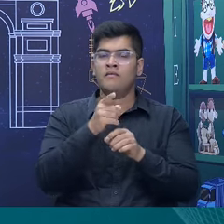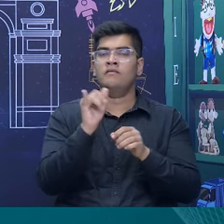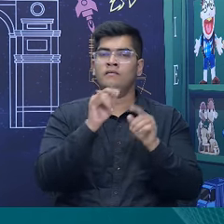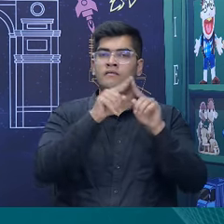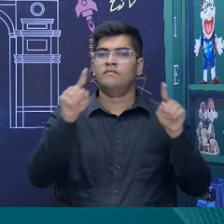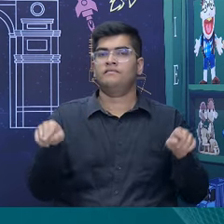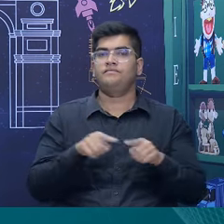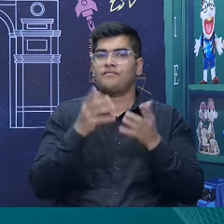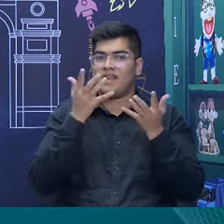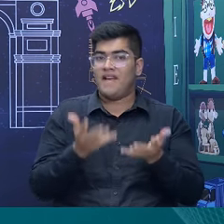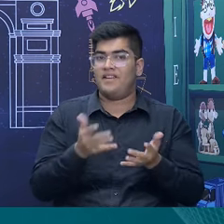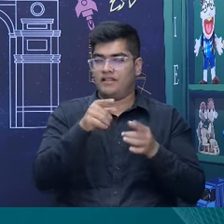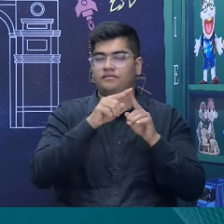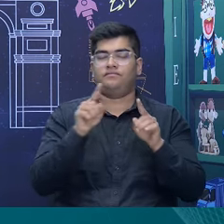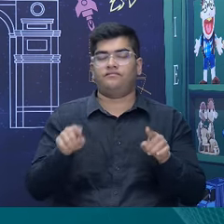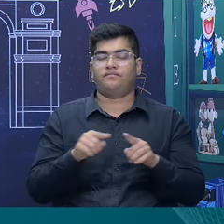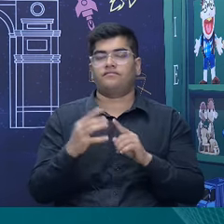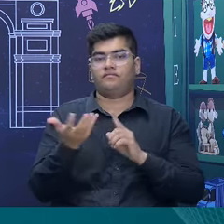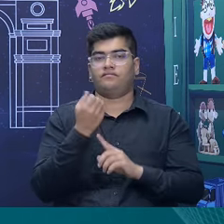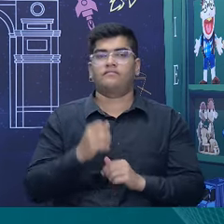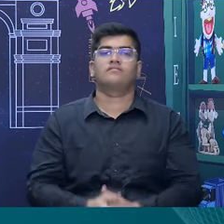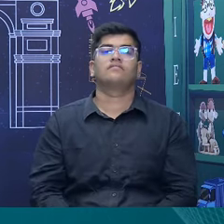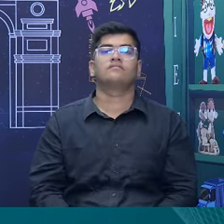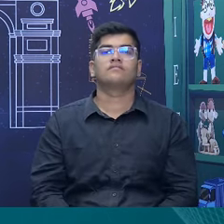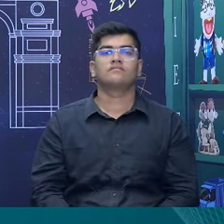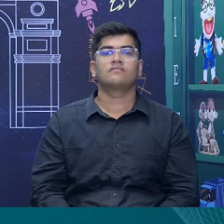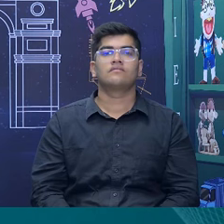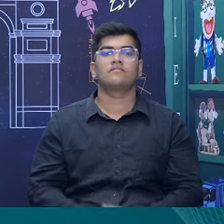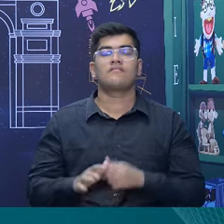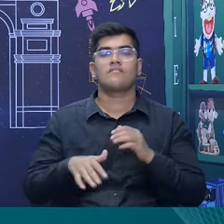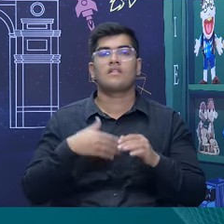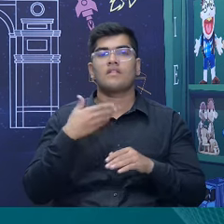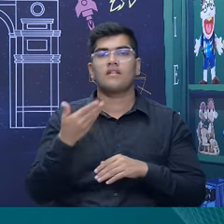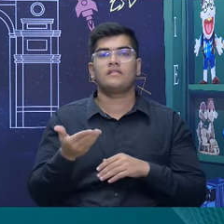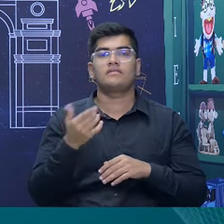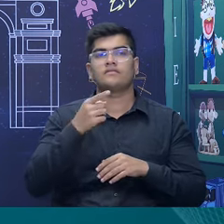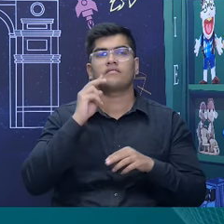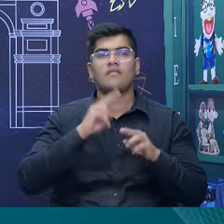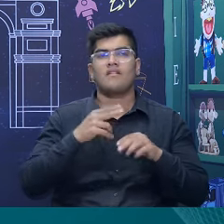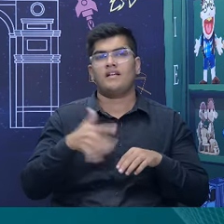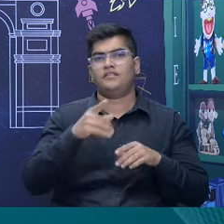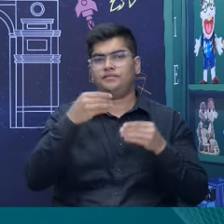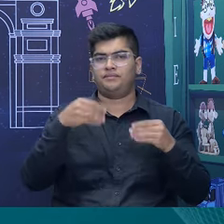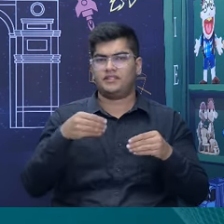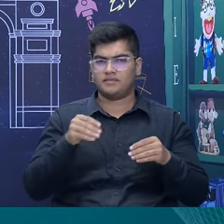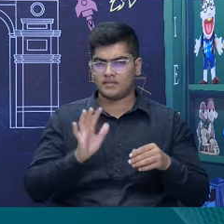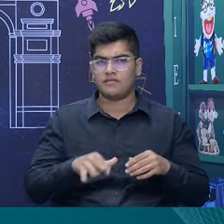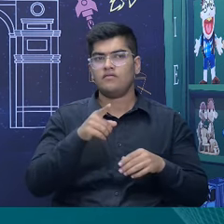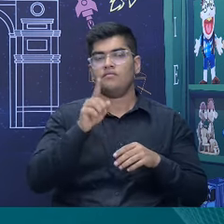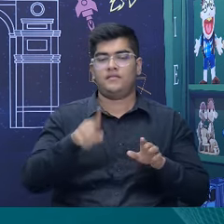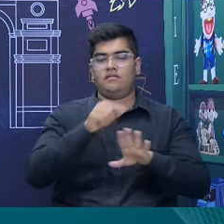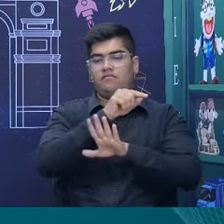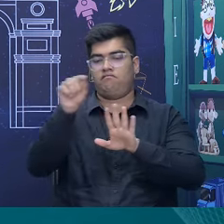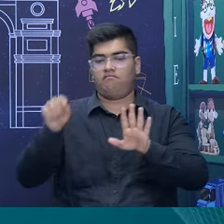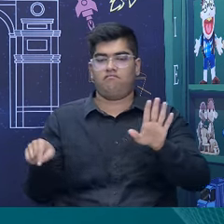स्थान घेरा आप क्या कीजिए एक मोटा गत्ता लीजिए और आपके पास कोई शीट हो उस पर पेंसिल से उसकी बाउंड्री